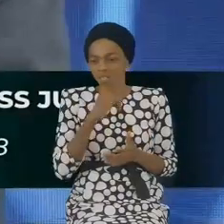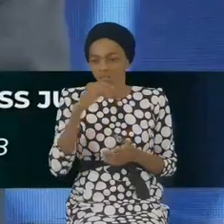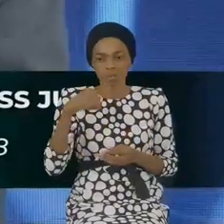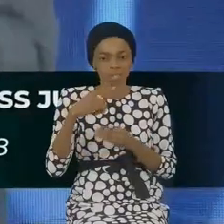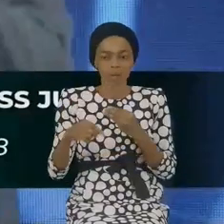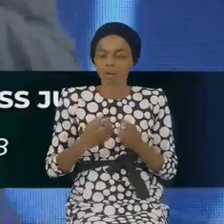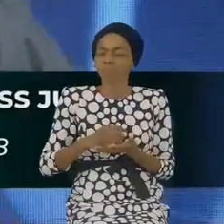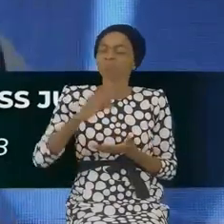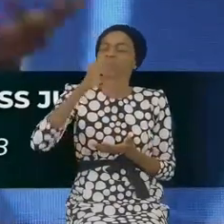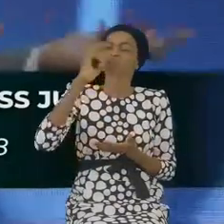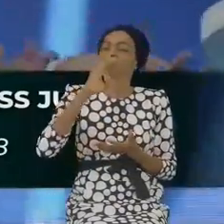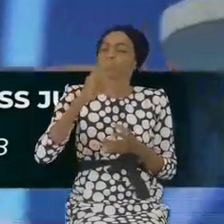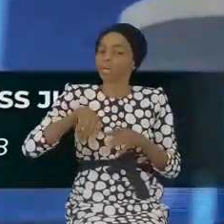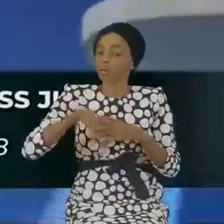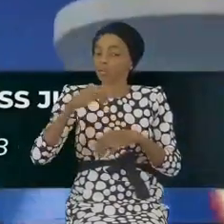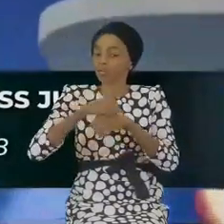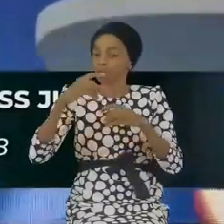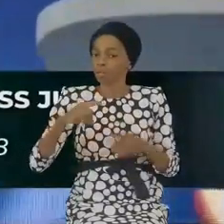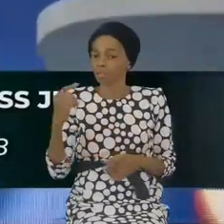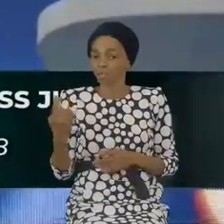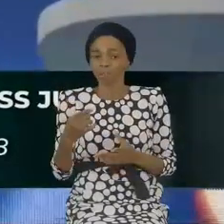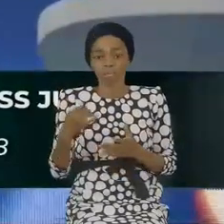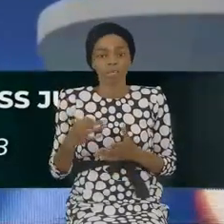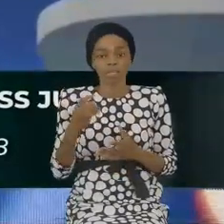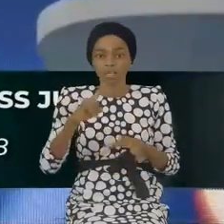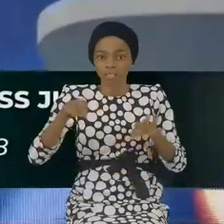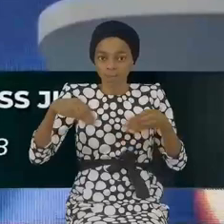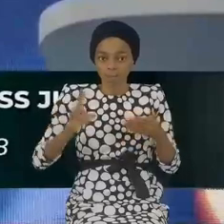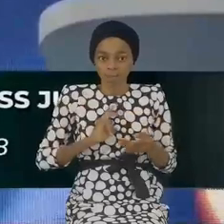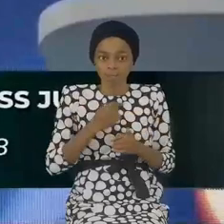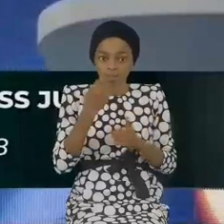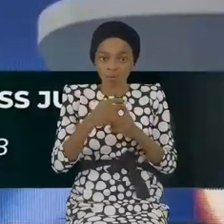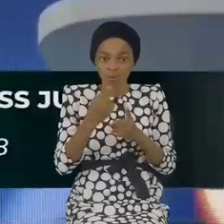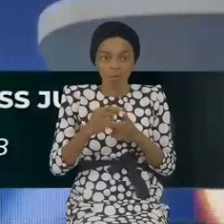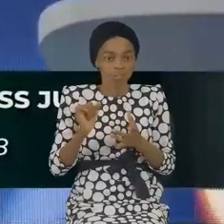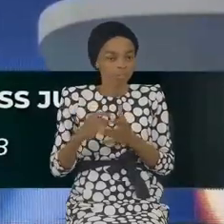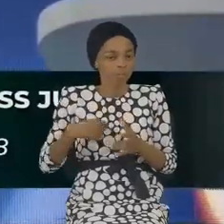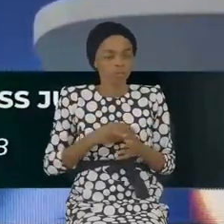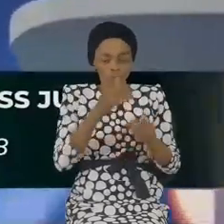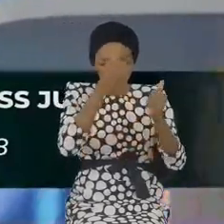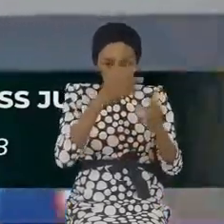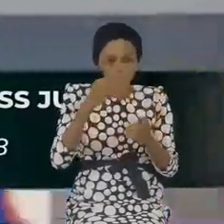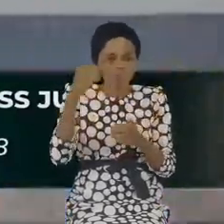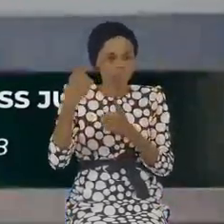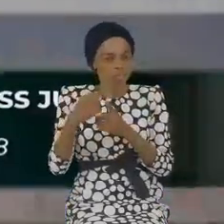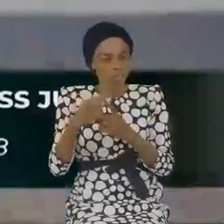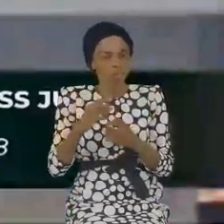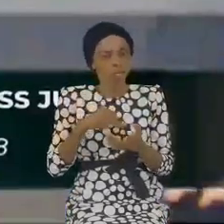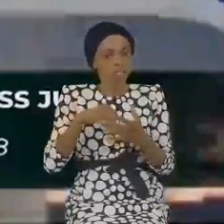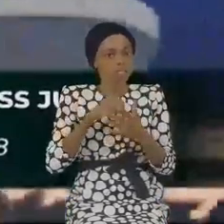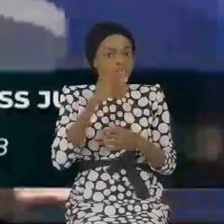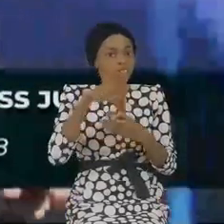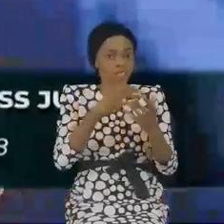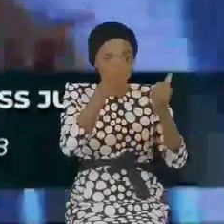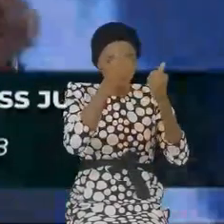l'eau du rocher seulement. Il nous a donné sa parole et nous devons donc garder sa parole. Et c'est l'obéissance à